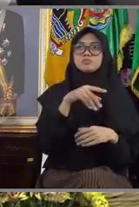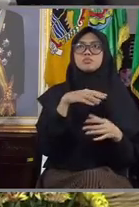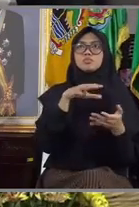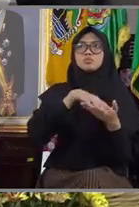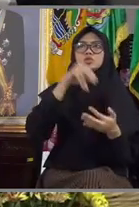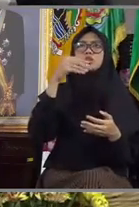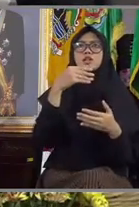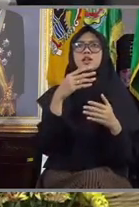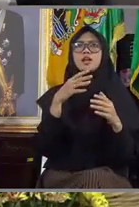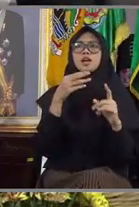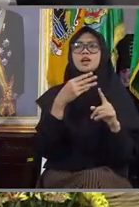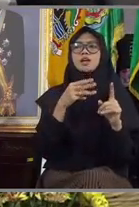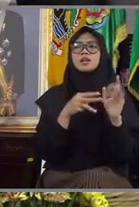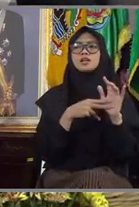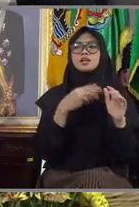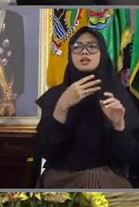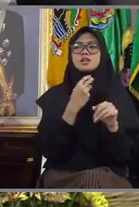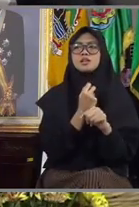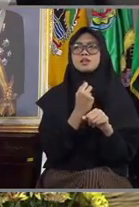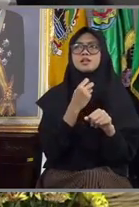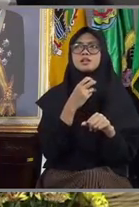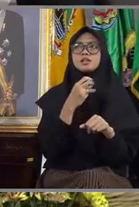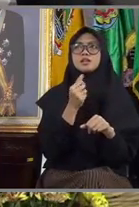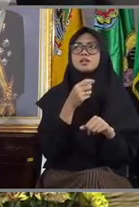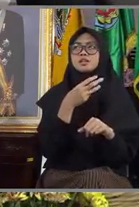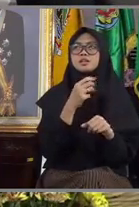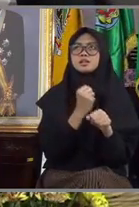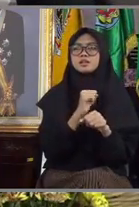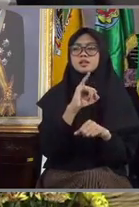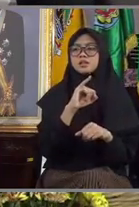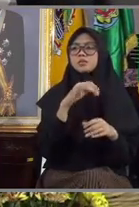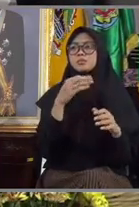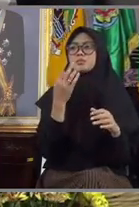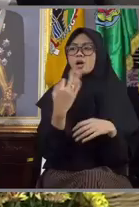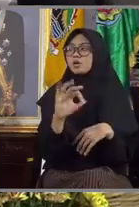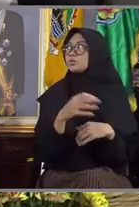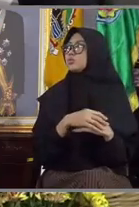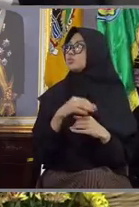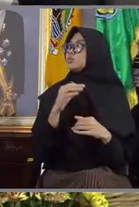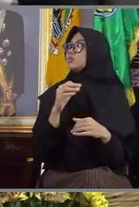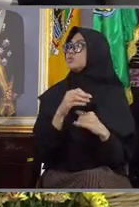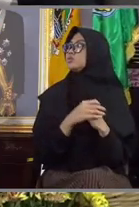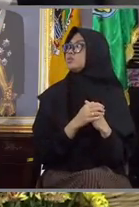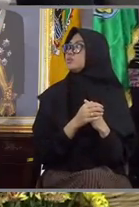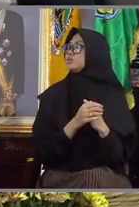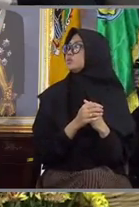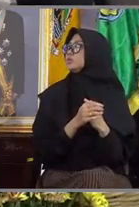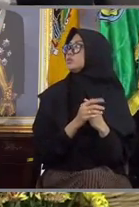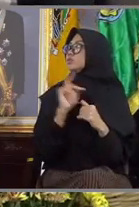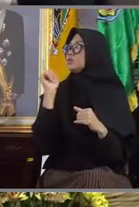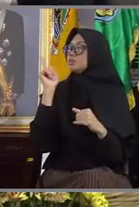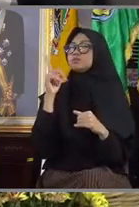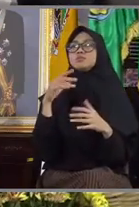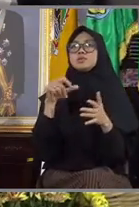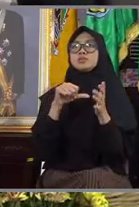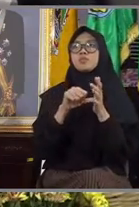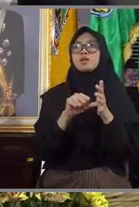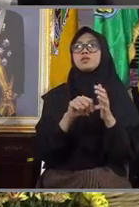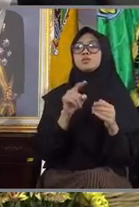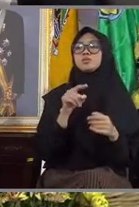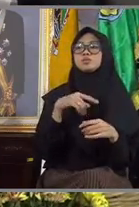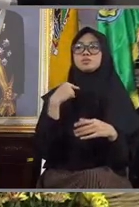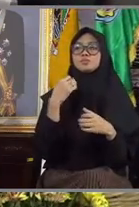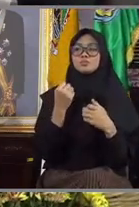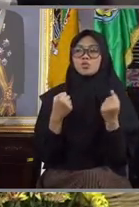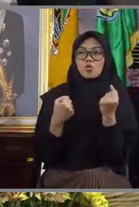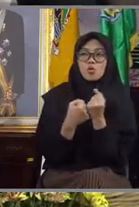mana? Ini orangnya. Nggih, Pak. Ya, ini yang tidak terbarukan rambutnya aja sih. Tapi energinya kita kerjakan, Bu. Mulai kita